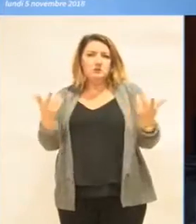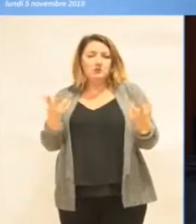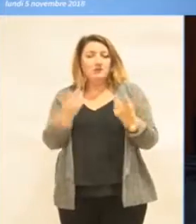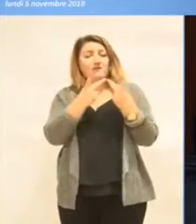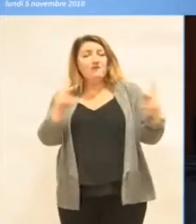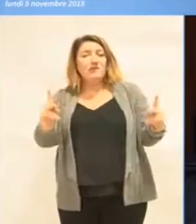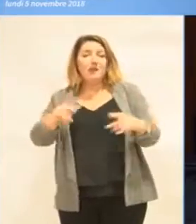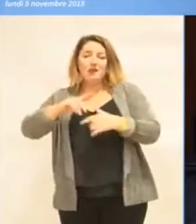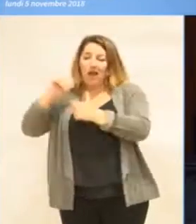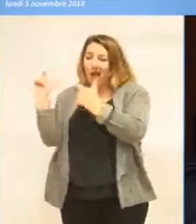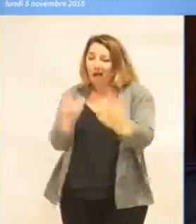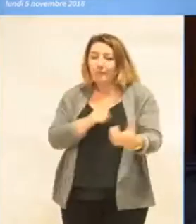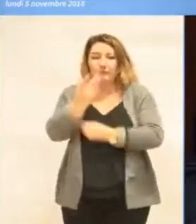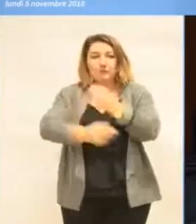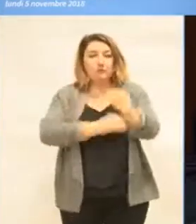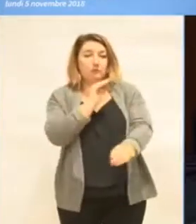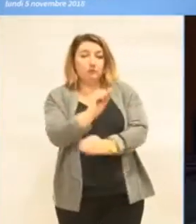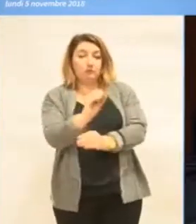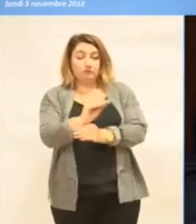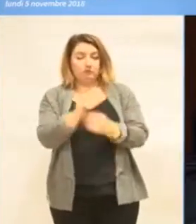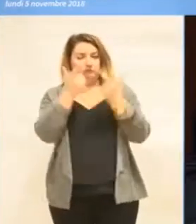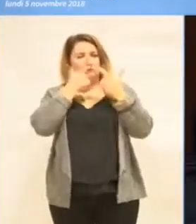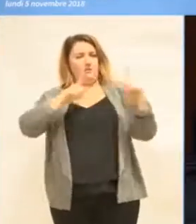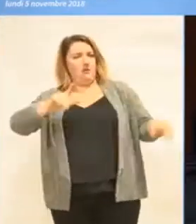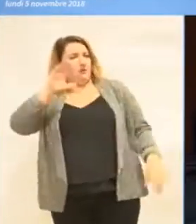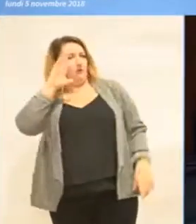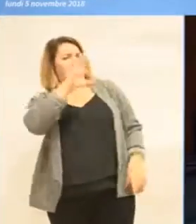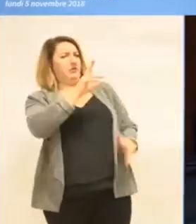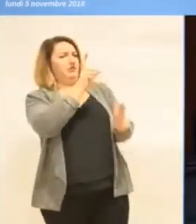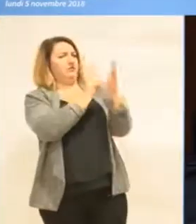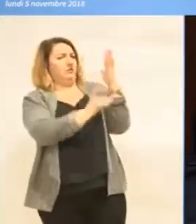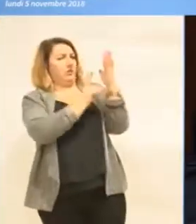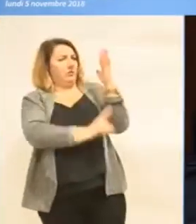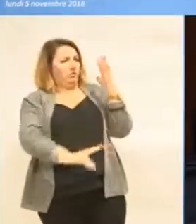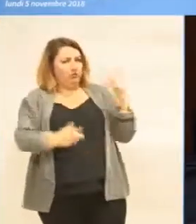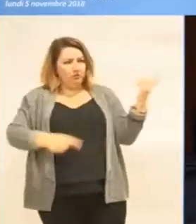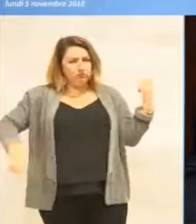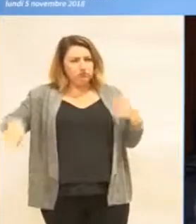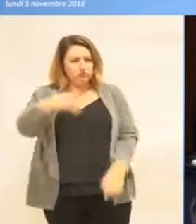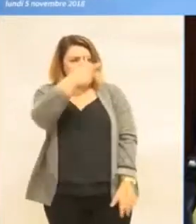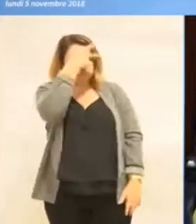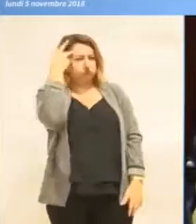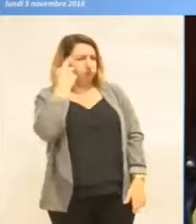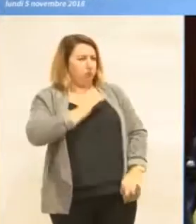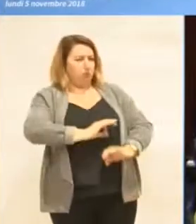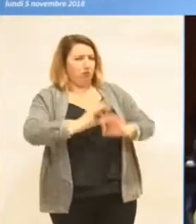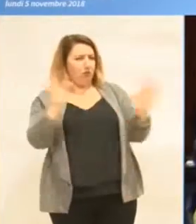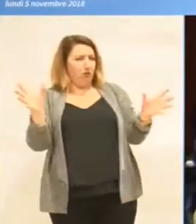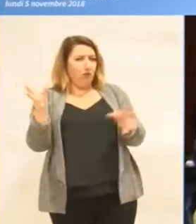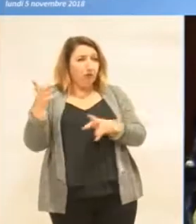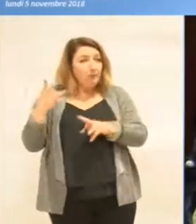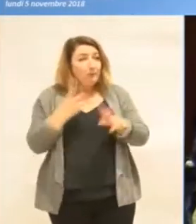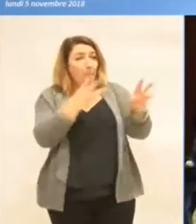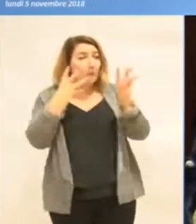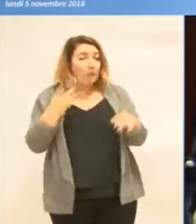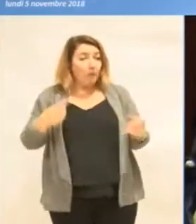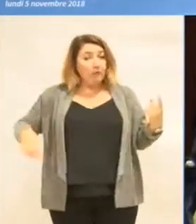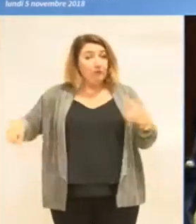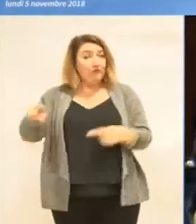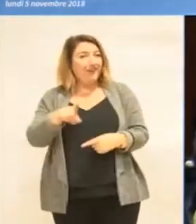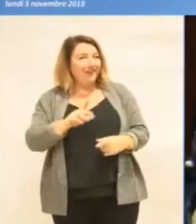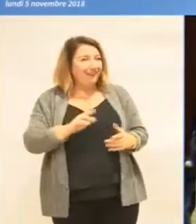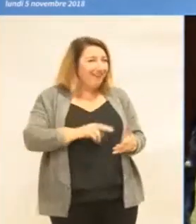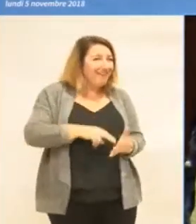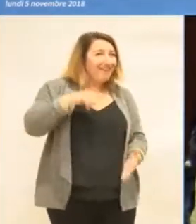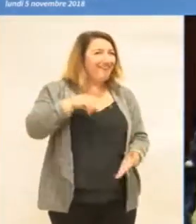sa ville. Cette novlangue, emblème de votre communication, est incomprise et suscite plus de moquerie que d'engouement. Encore